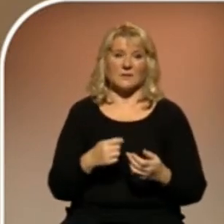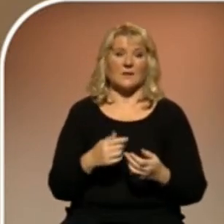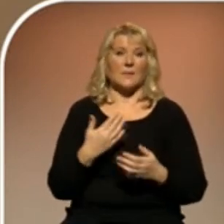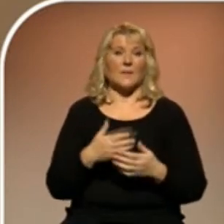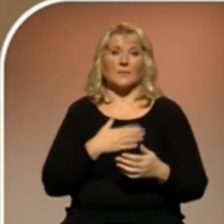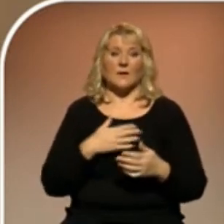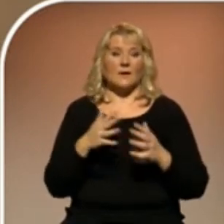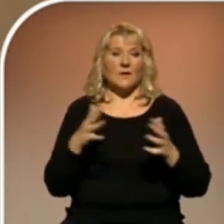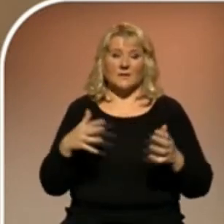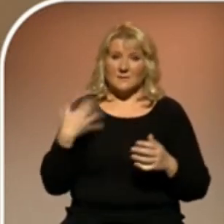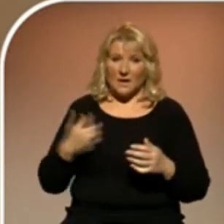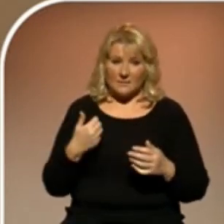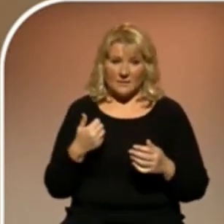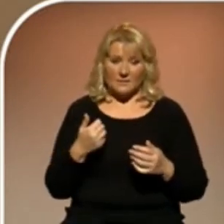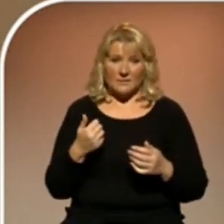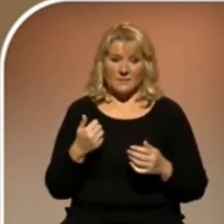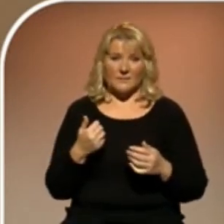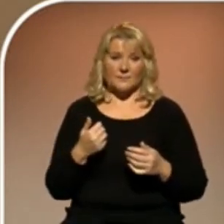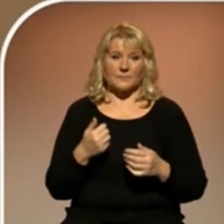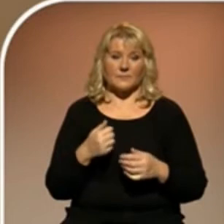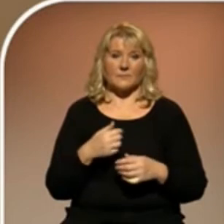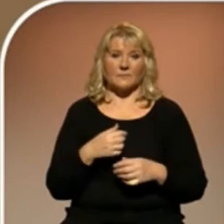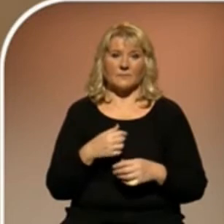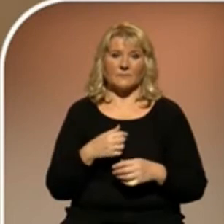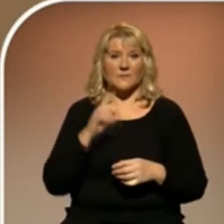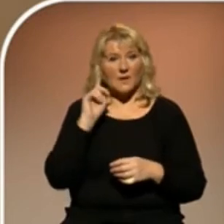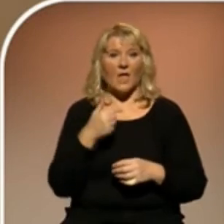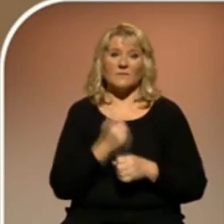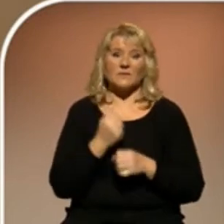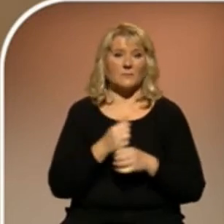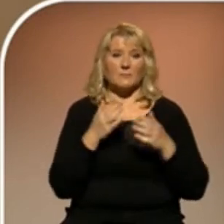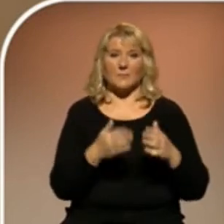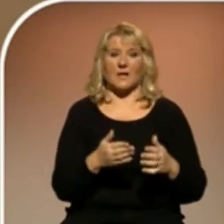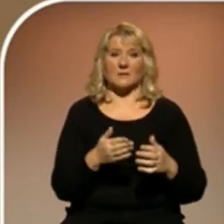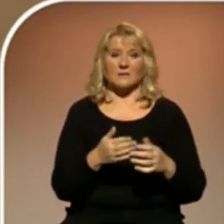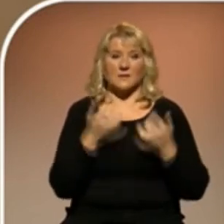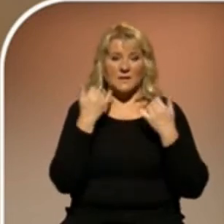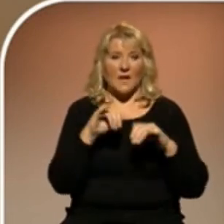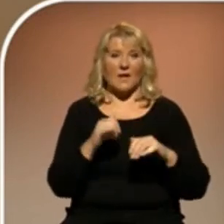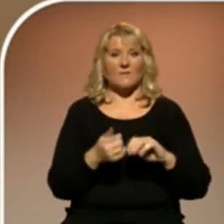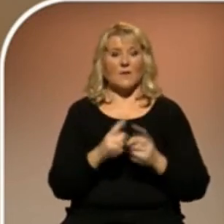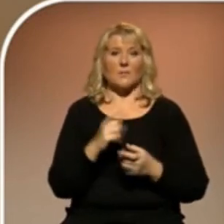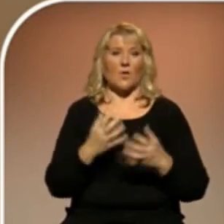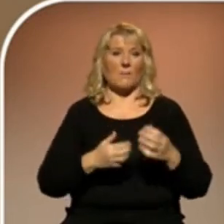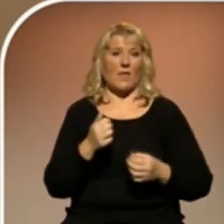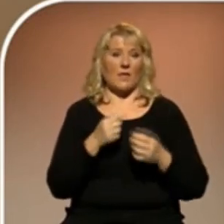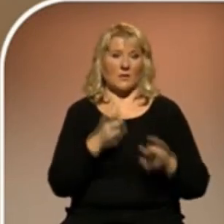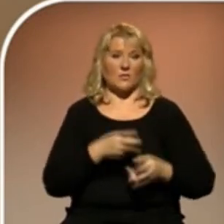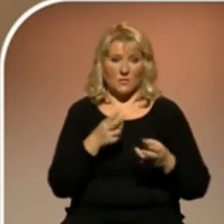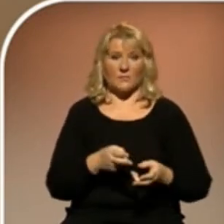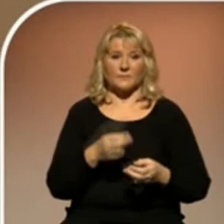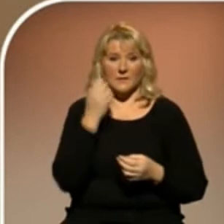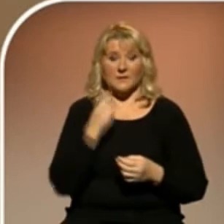veliký statek. Hlavní naše činnost jsou jakoby krávy na mlíko. Takže